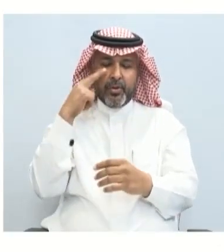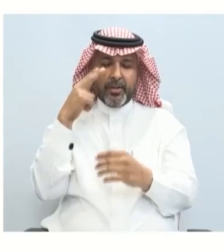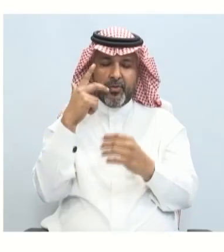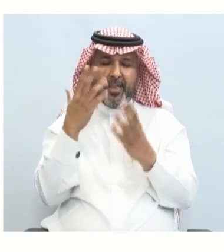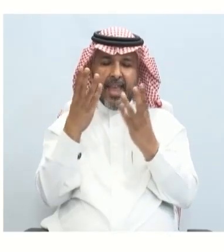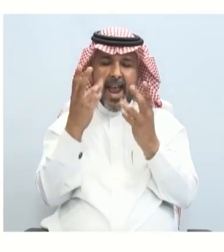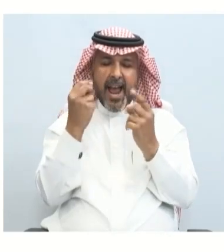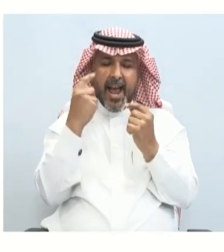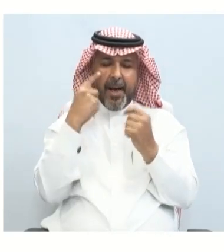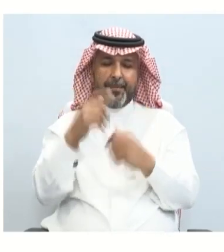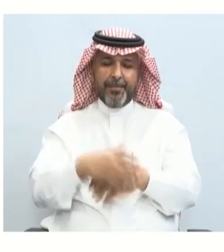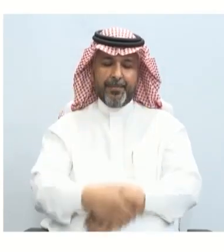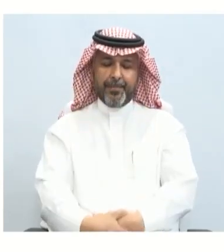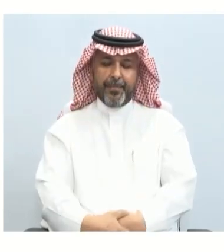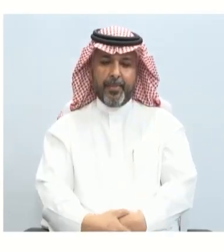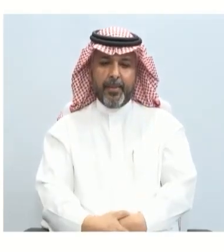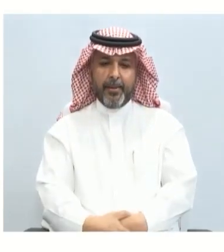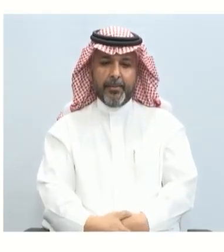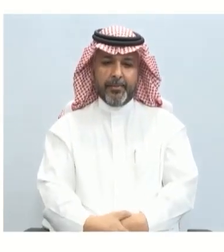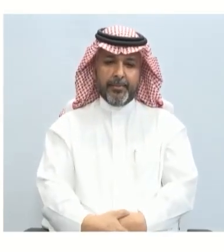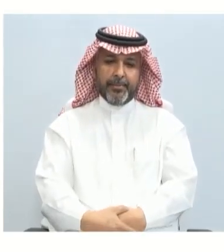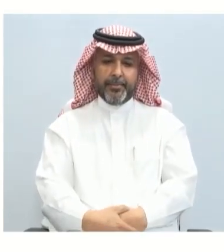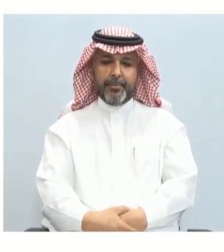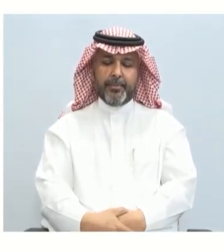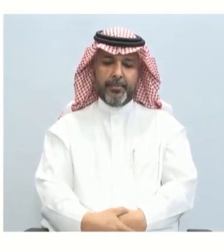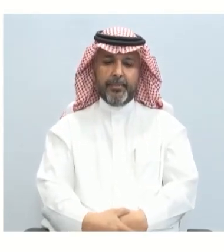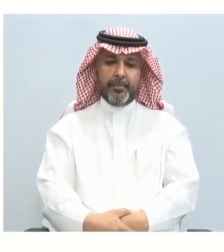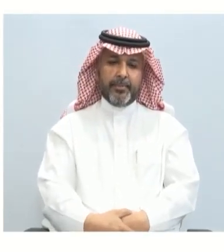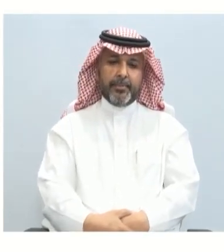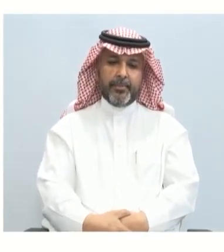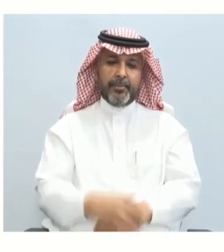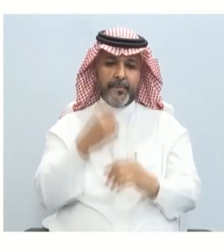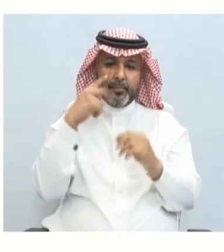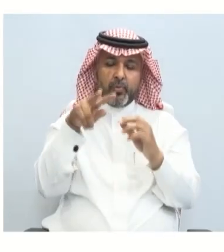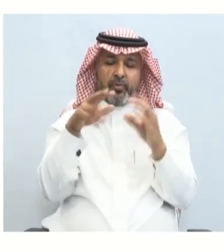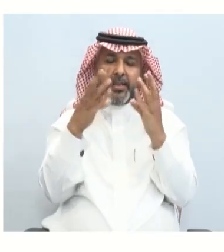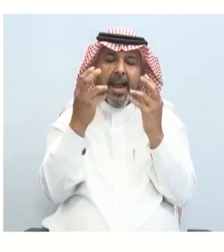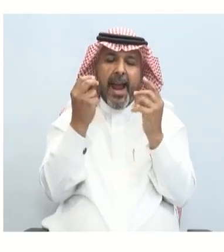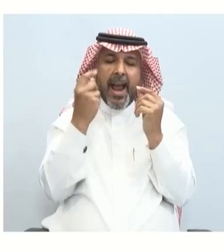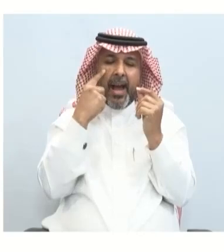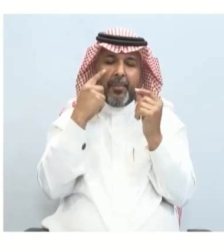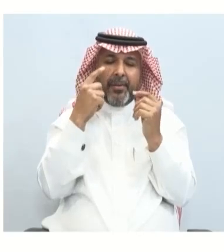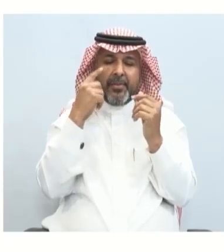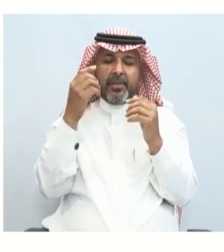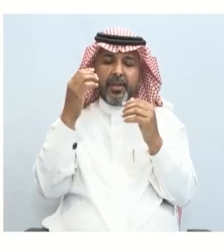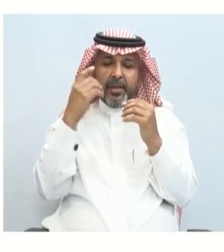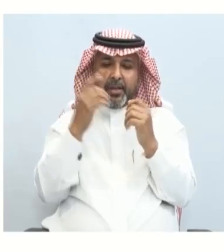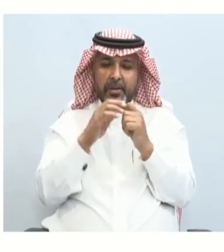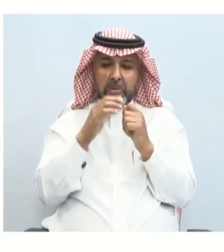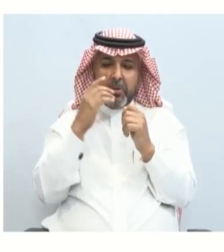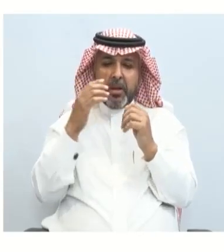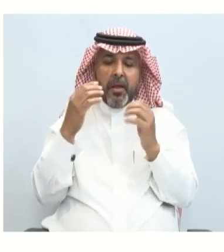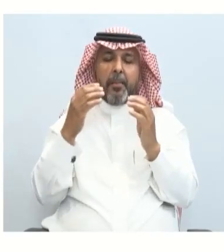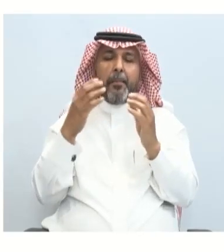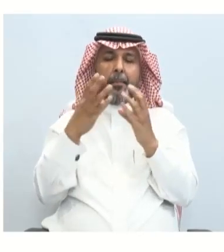مجالها مجموعه مجالها كل الزوايا ما عدا الصفر وال 180 اما مداها فهو مجموعه الاعداد